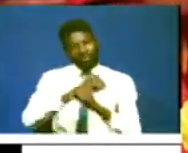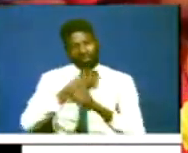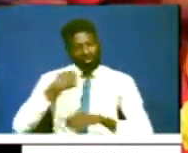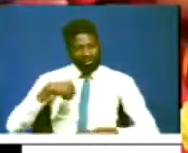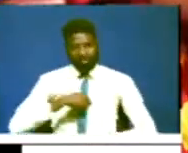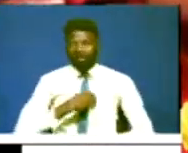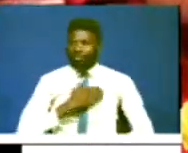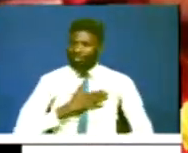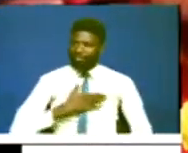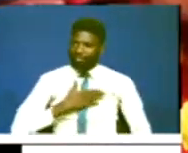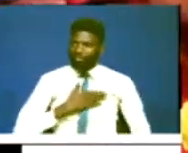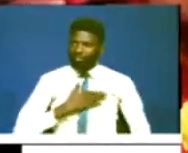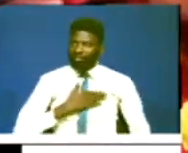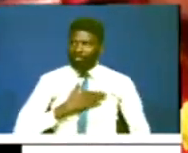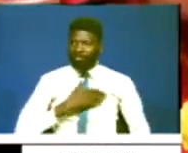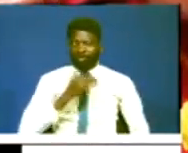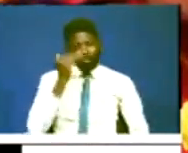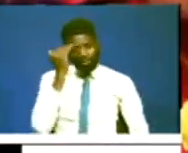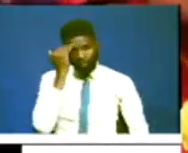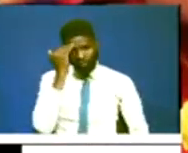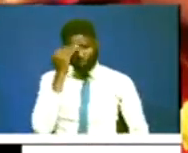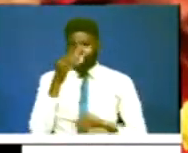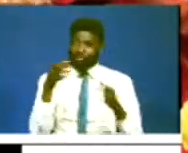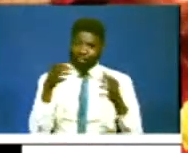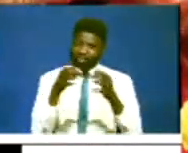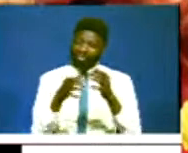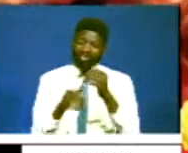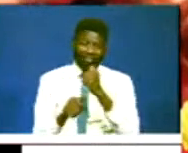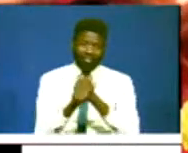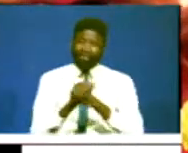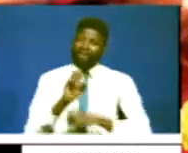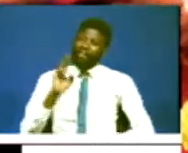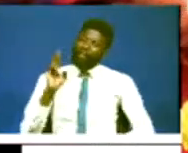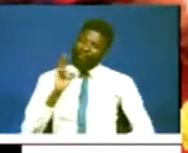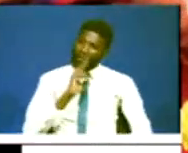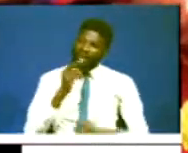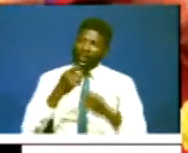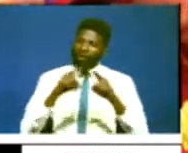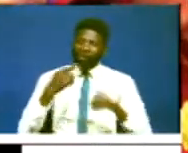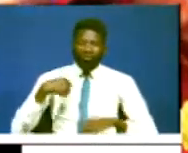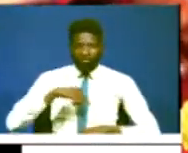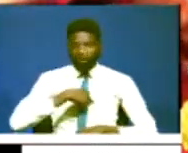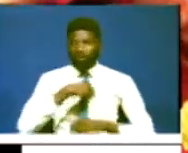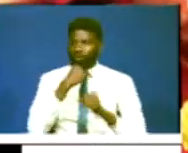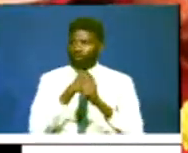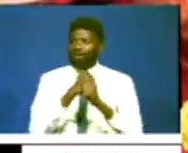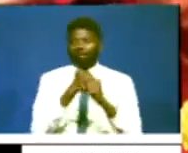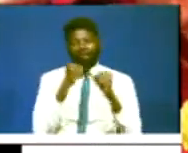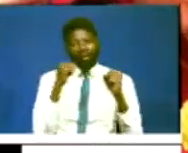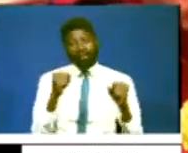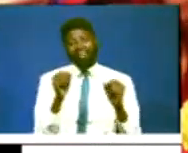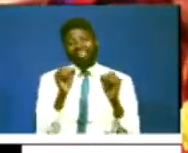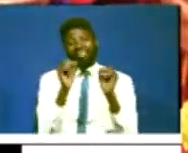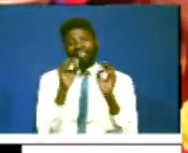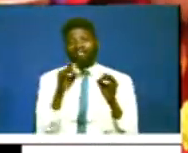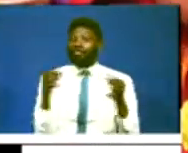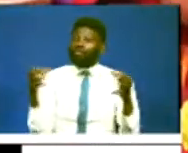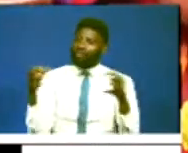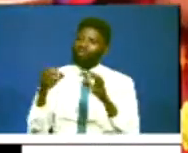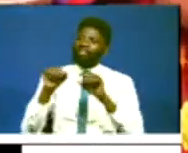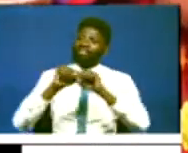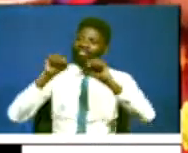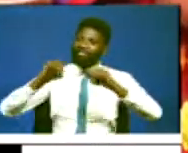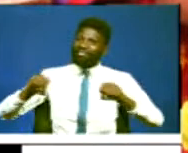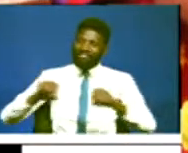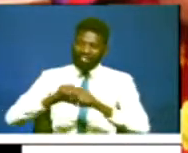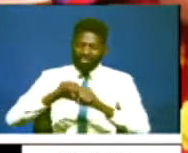Wazo hii watu ni kali. Lakini tangangana. Kama hatukutishwa na watu ya system na deep state na